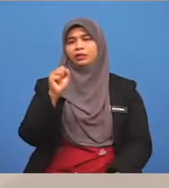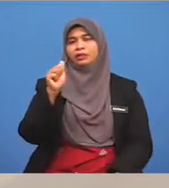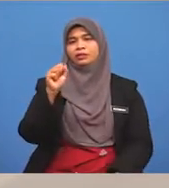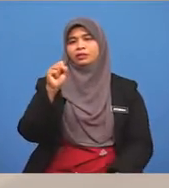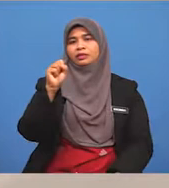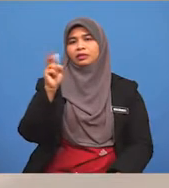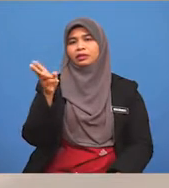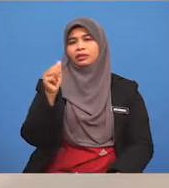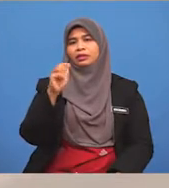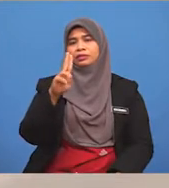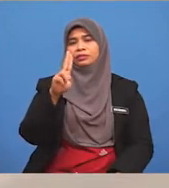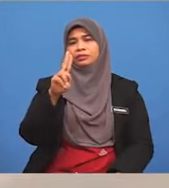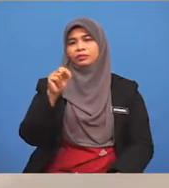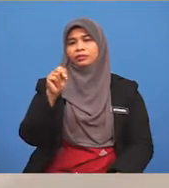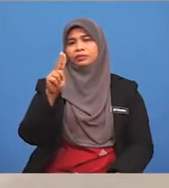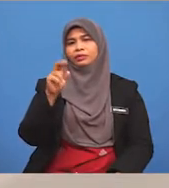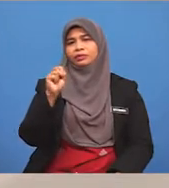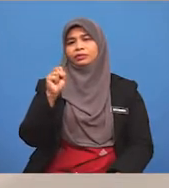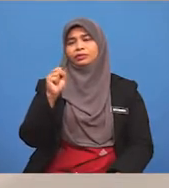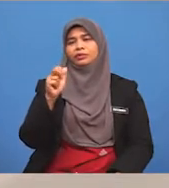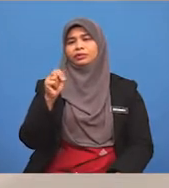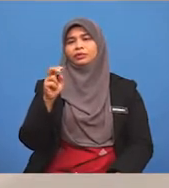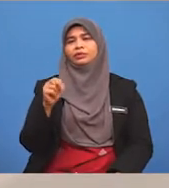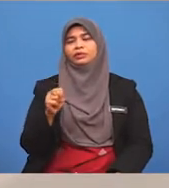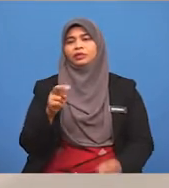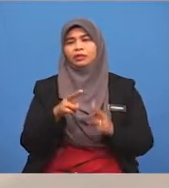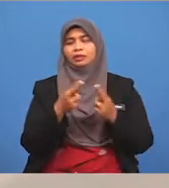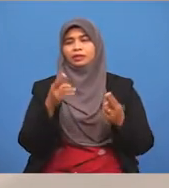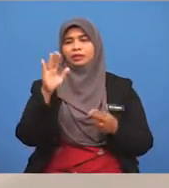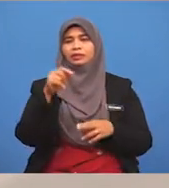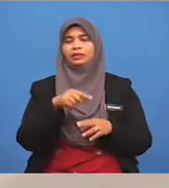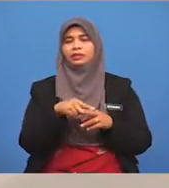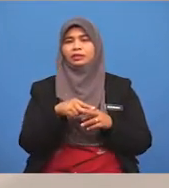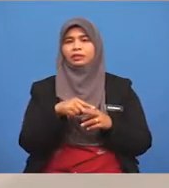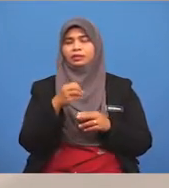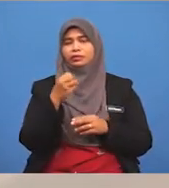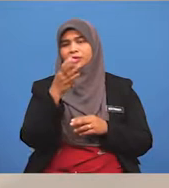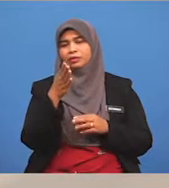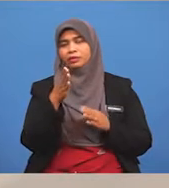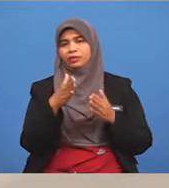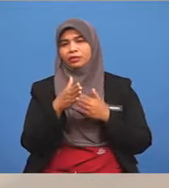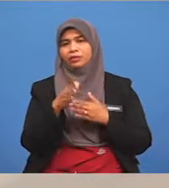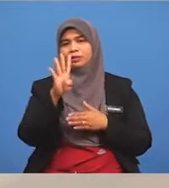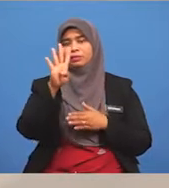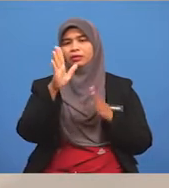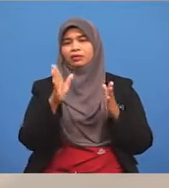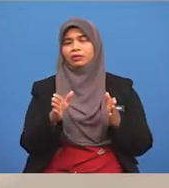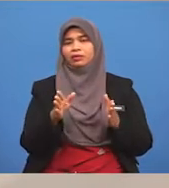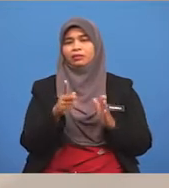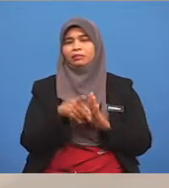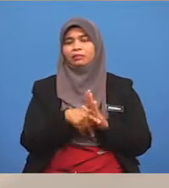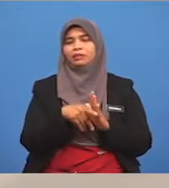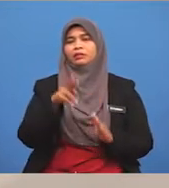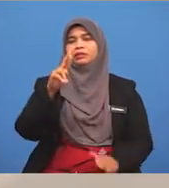sunan. Hadis yang diriwayatkan oleh empat orang perawi, iaitu Abu